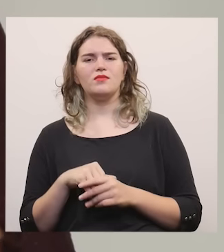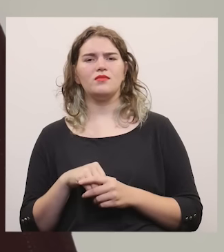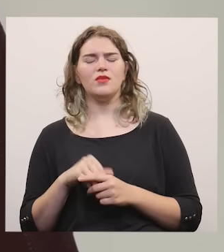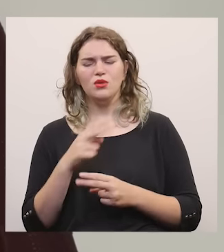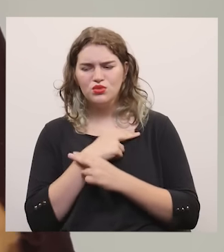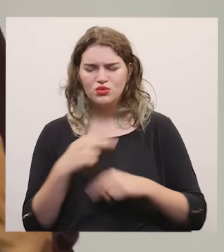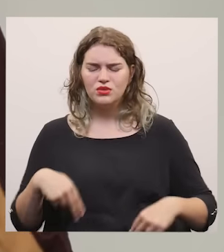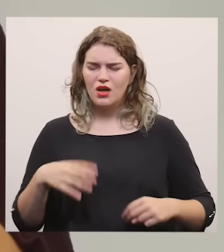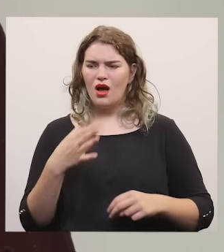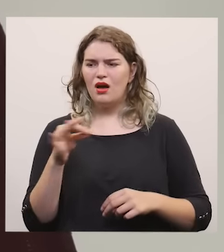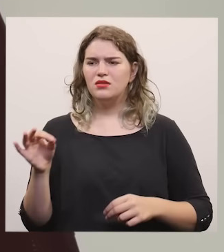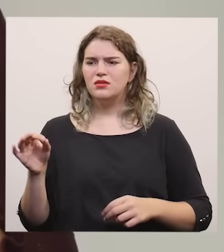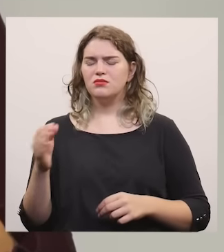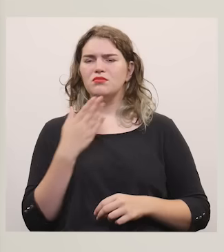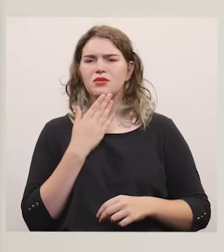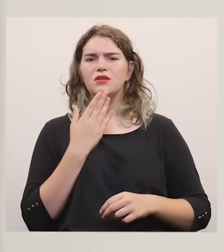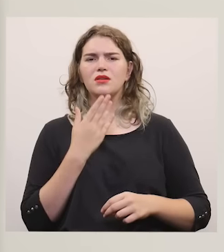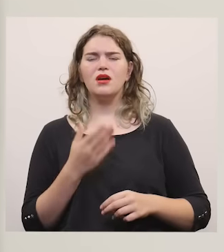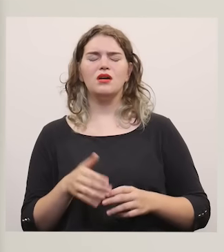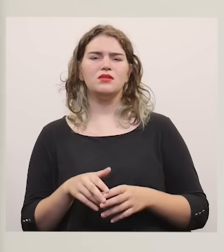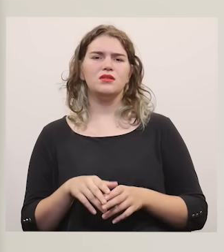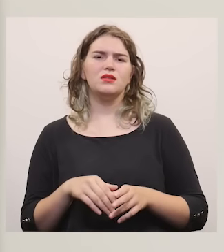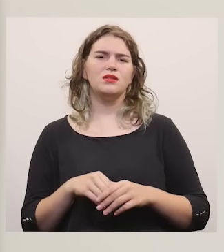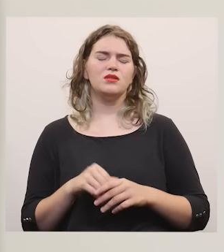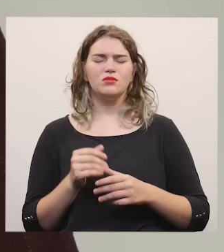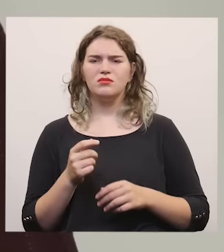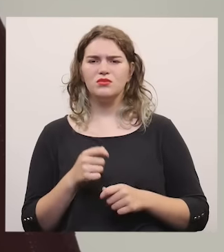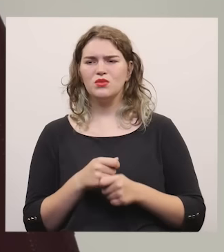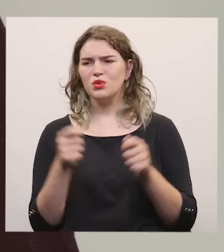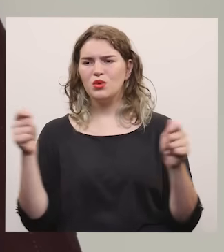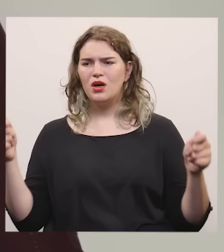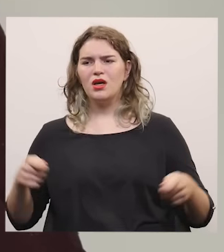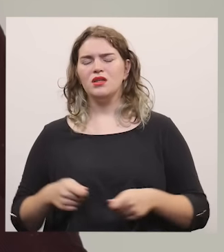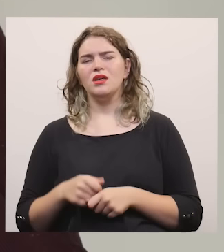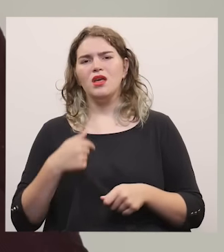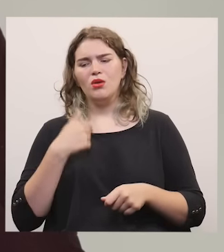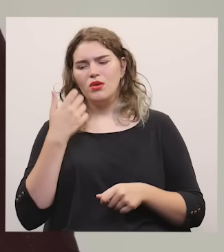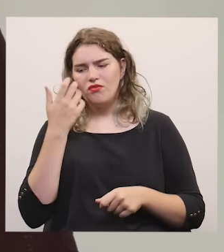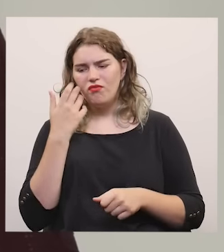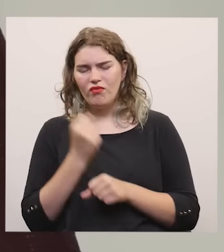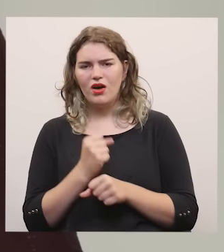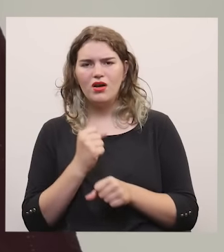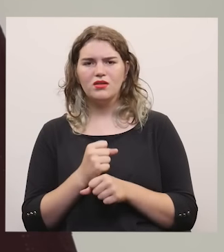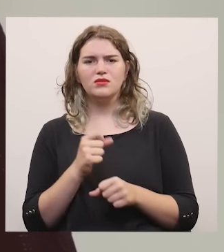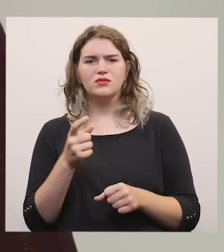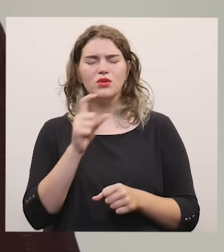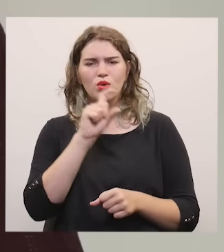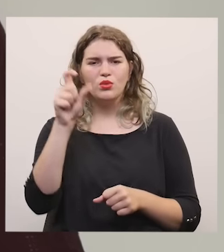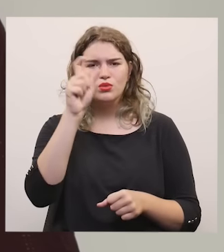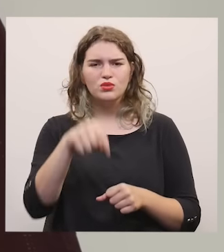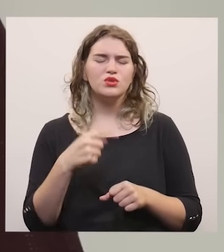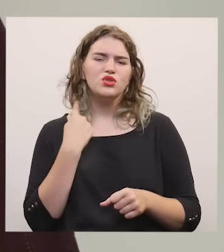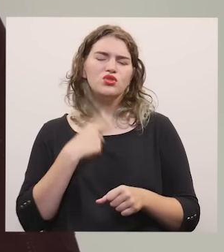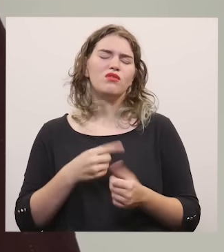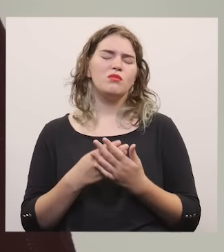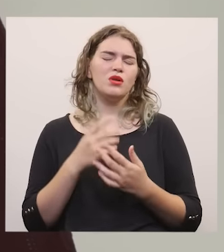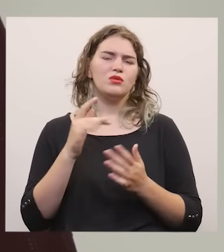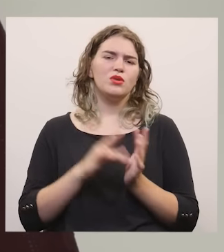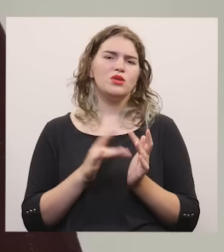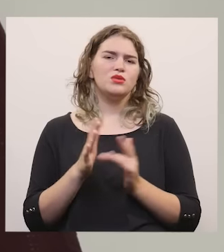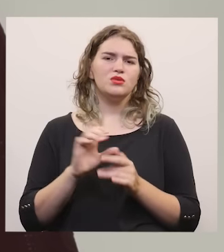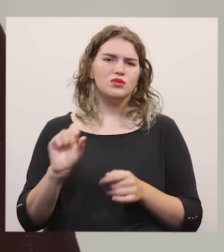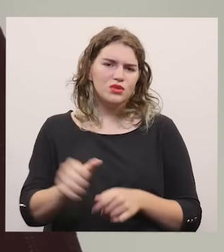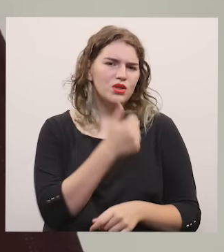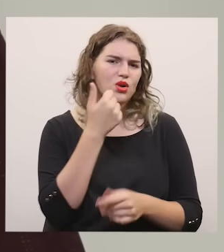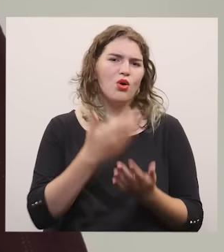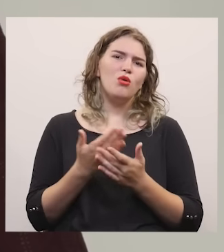să... și alte păcate, eu știu, droguri... și toate cele, ne gândim, eu cum fac chestia asta, îl răstignez și îl condamn din nou pe Dumnezeu.